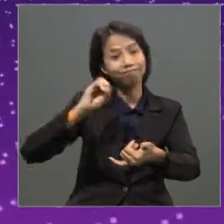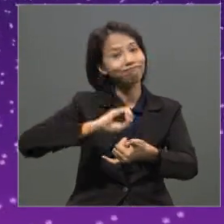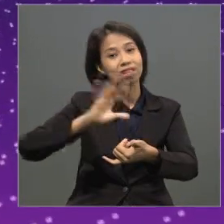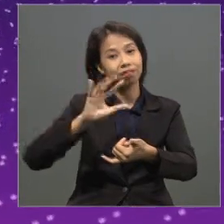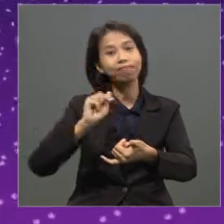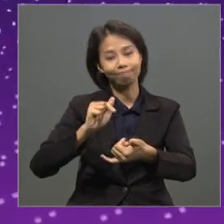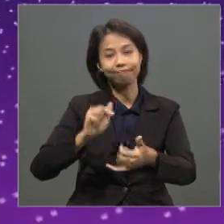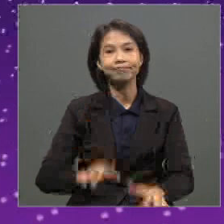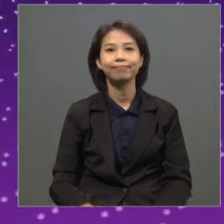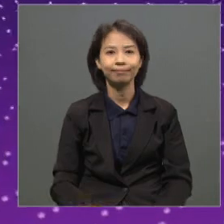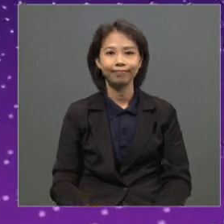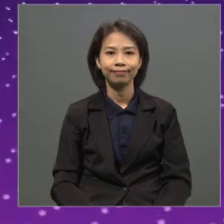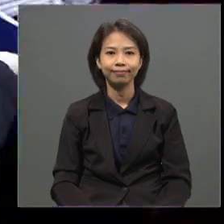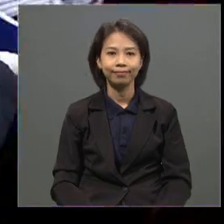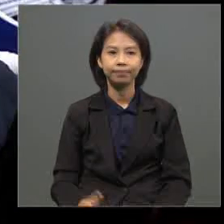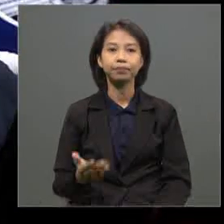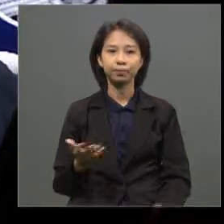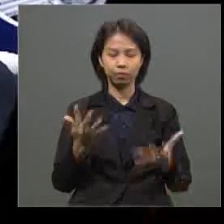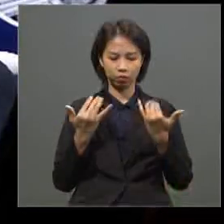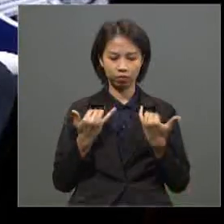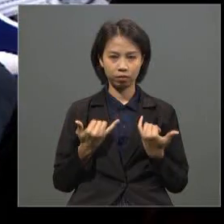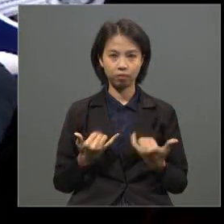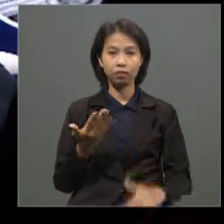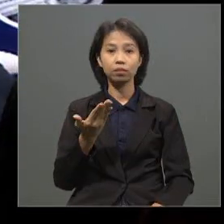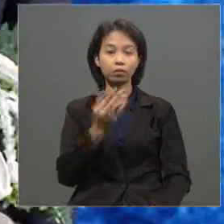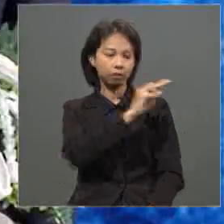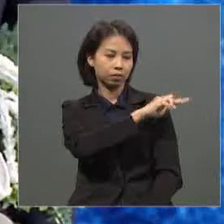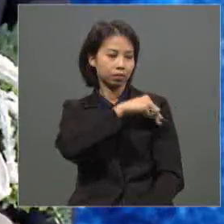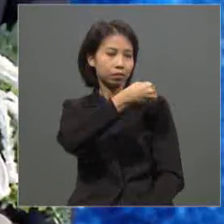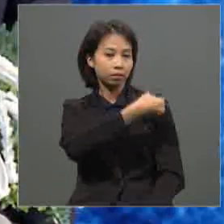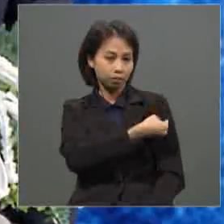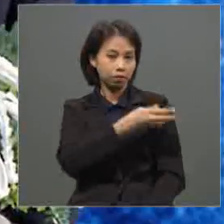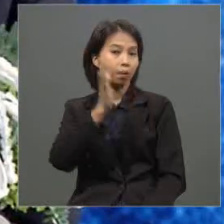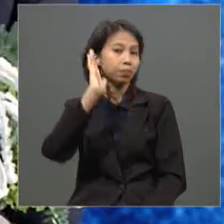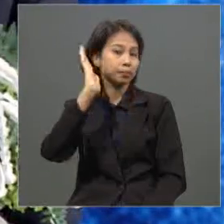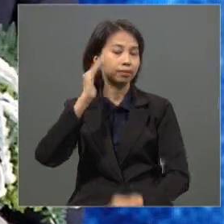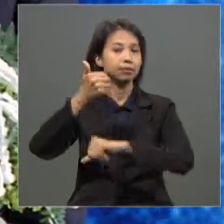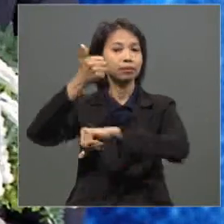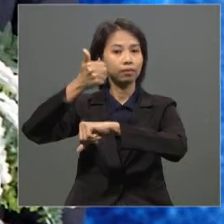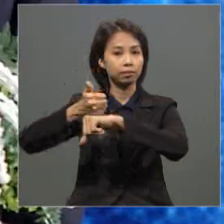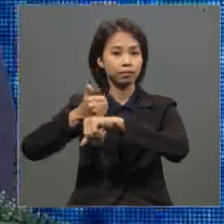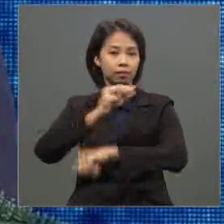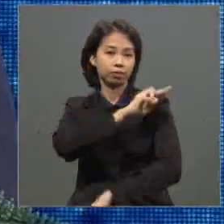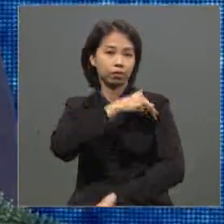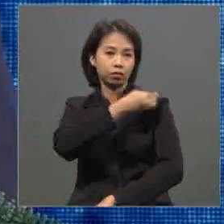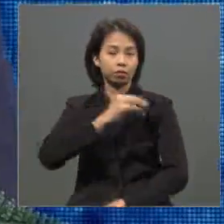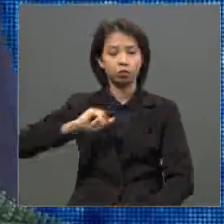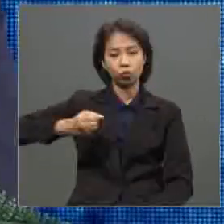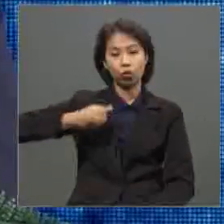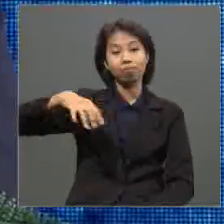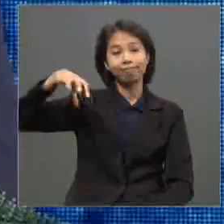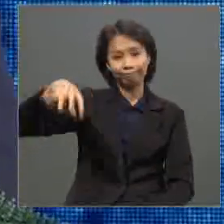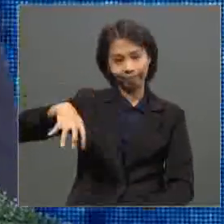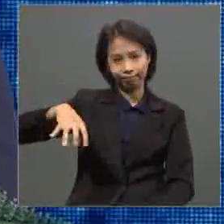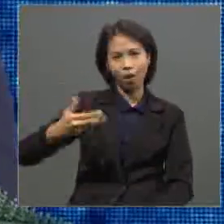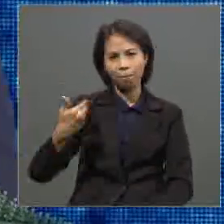ละเอียดสูงด้วยครับหน่วยงานวันนี้ครับทางด้านคุณหมอสุรศักดิ์ลีลาอุดมลิปิผู้อำนวยการโรงพยาบาลจุฬาภรณ์พร้อมด้วย